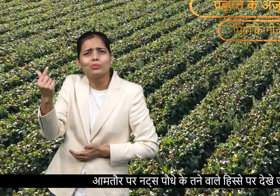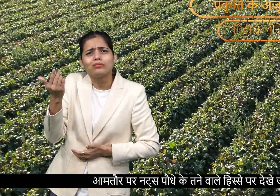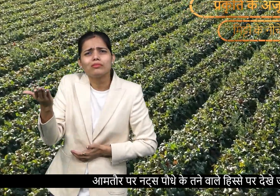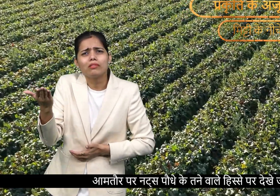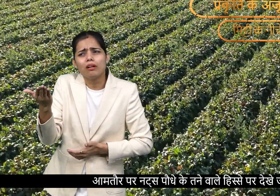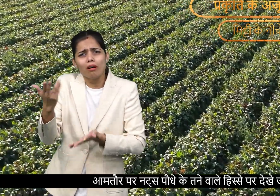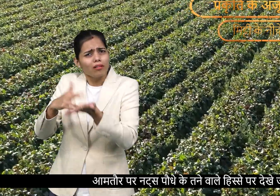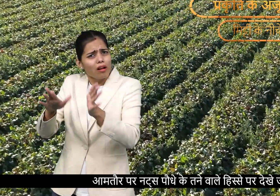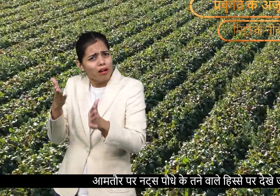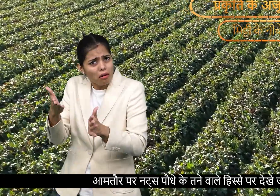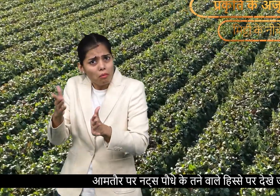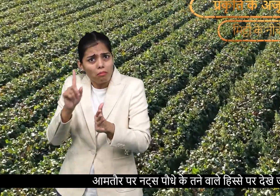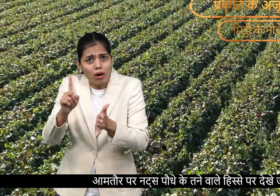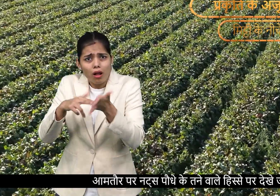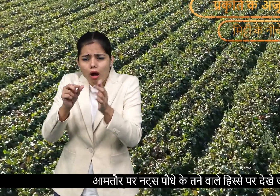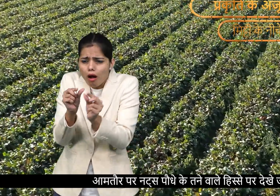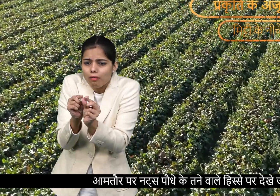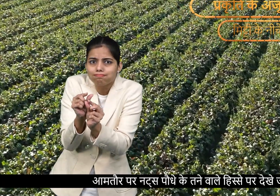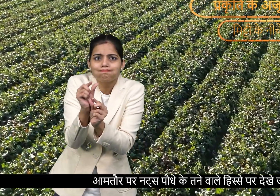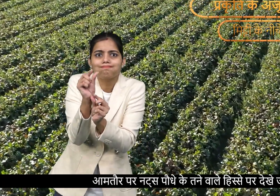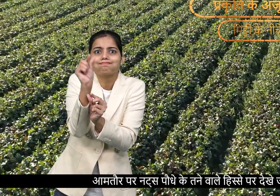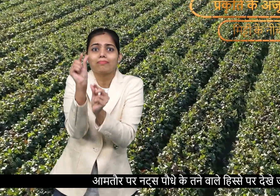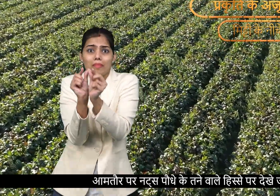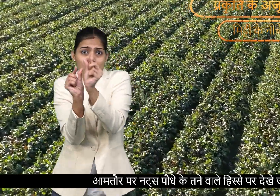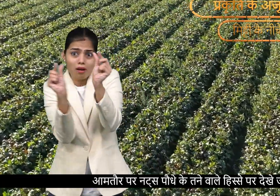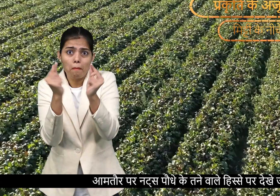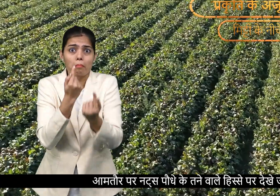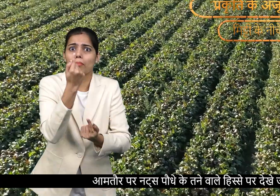आमतौर पर नट्स पौधे के तने वाले हिस्से पर देखे जाते हैं।